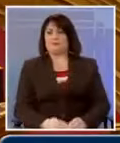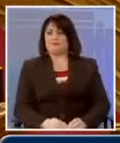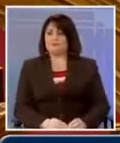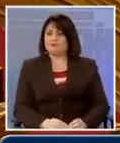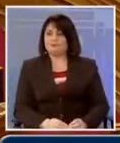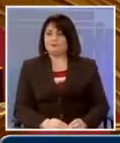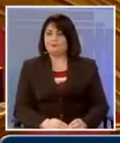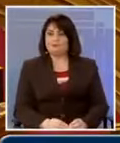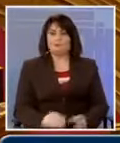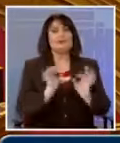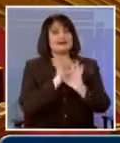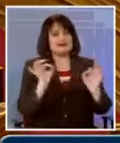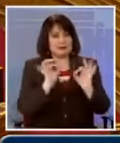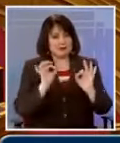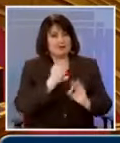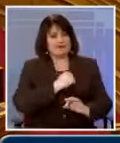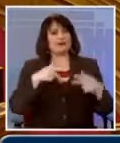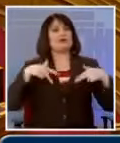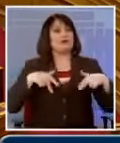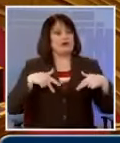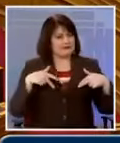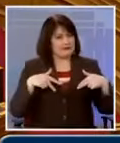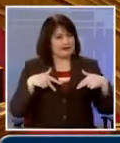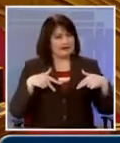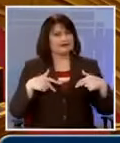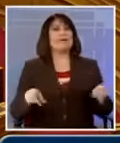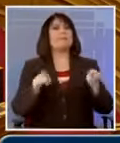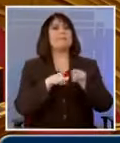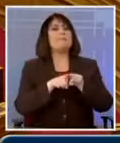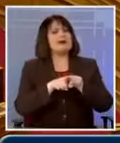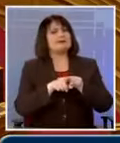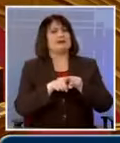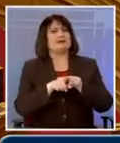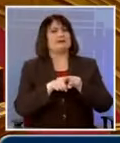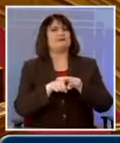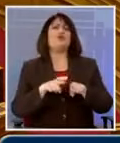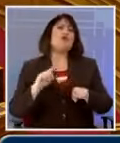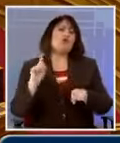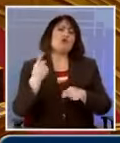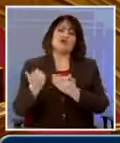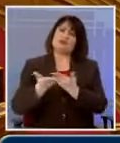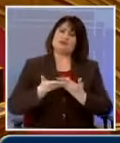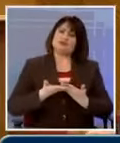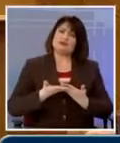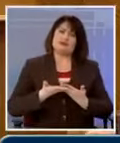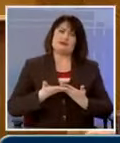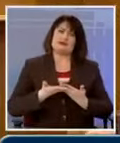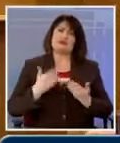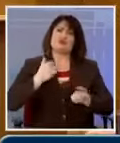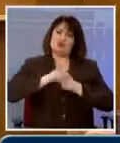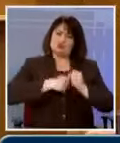Είμαι βέβαιος ότι η κυβέρνησή μας, μαζί με όσες και όσους στηρίζουν τις προσπάθειές